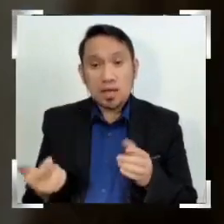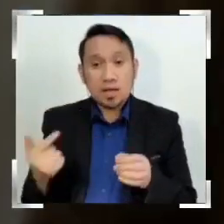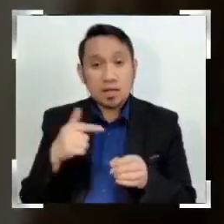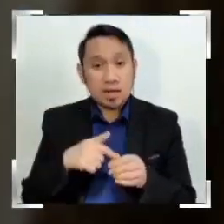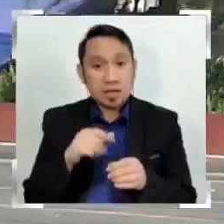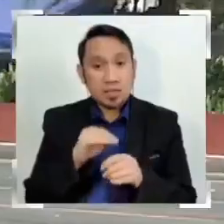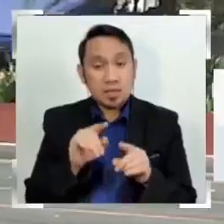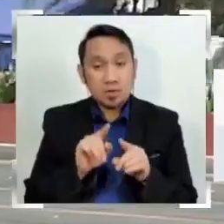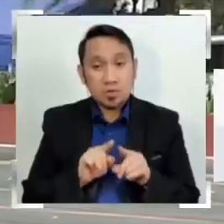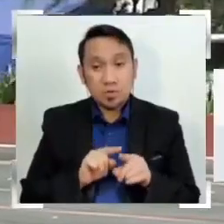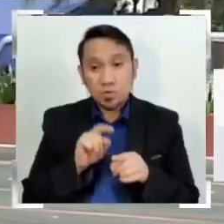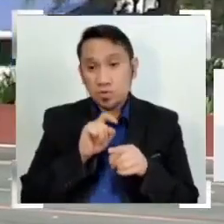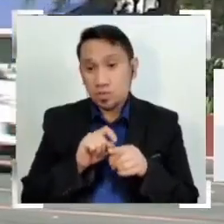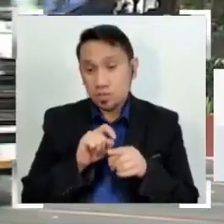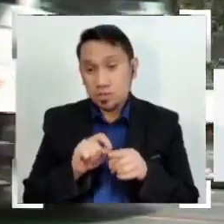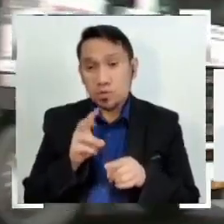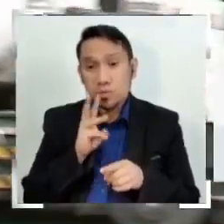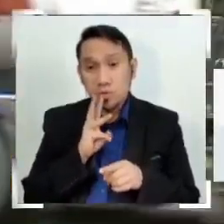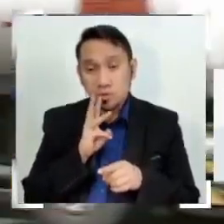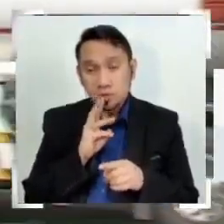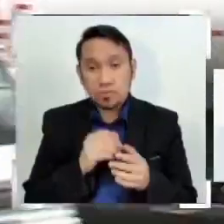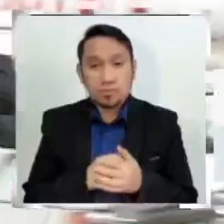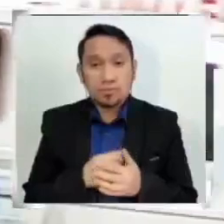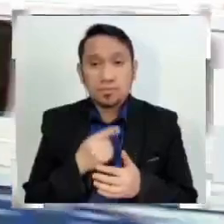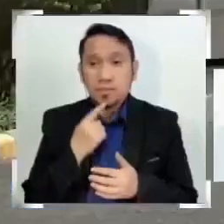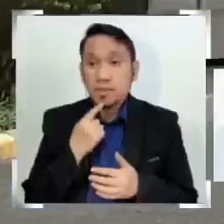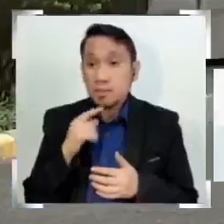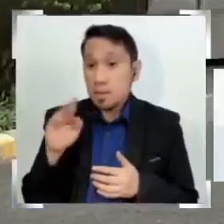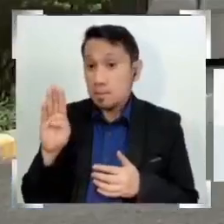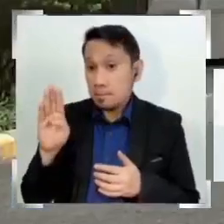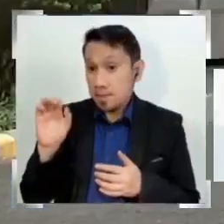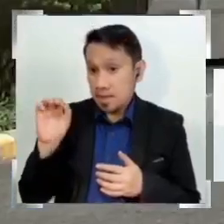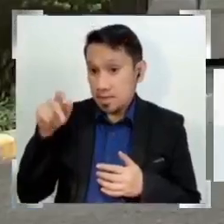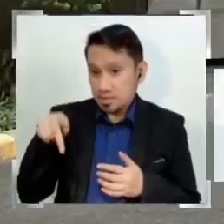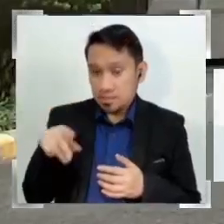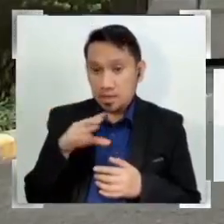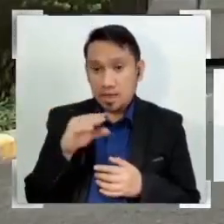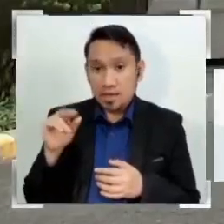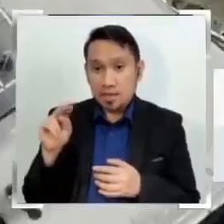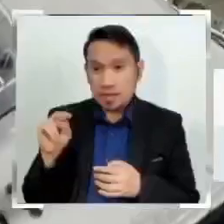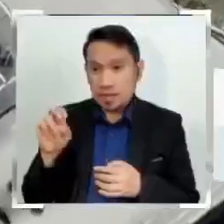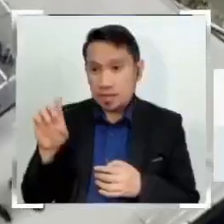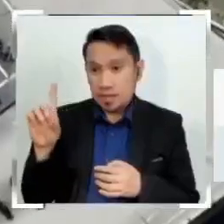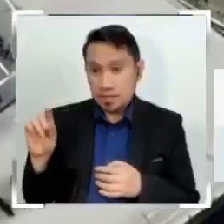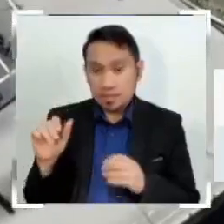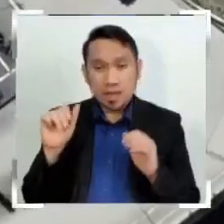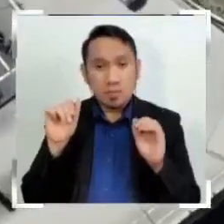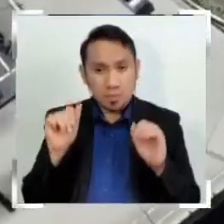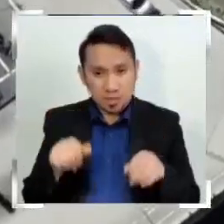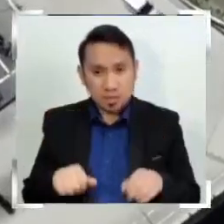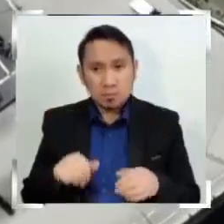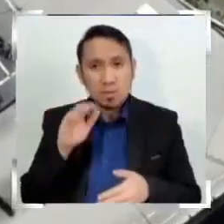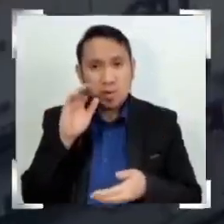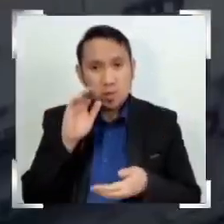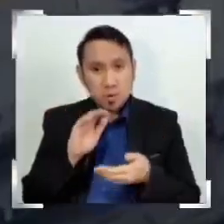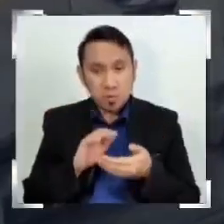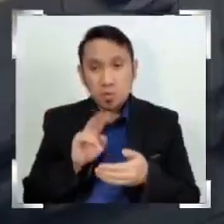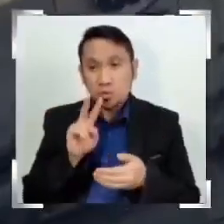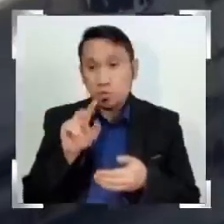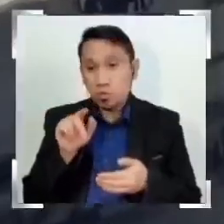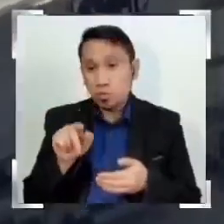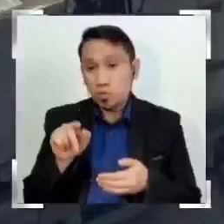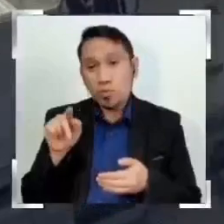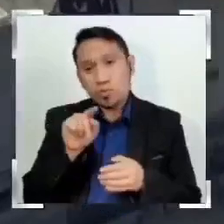at pabahay. Sabi ng Bangko Sentral ng Pilipinas at NEDA, inaasahang bababa pa ang inflation rate ng 2-4% sa